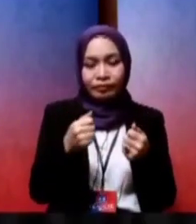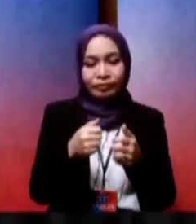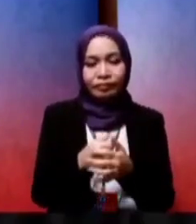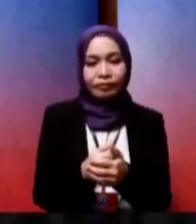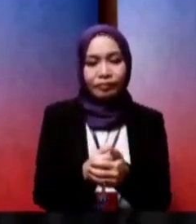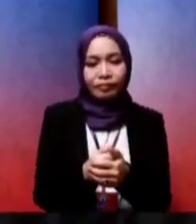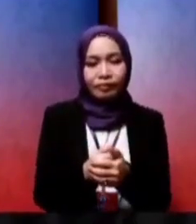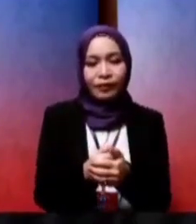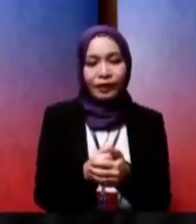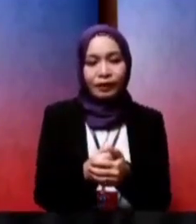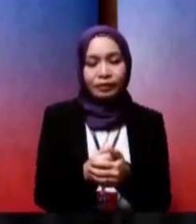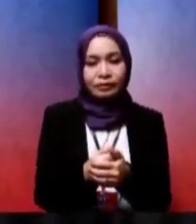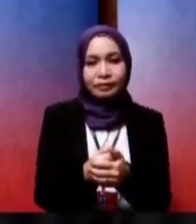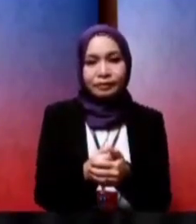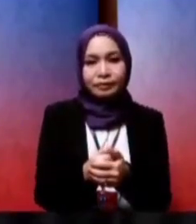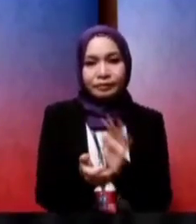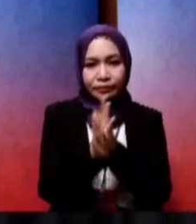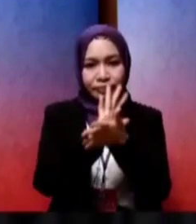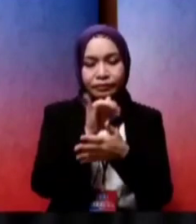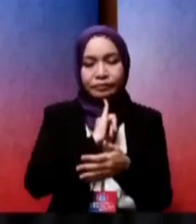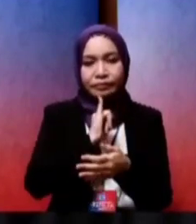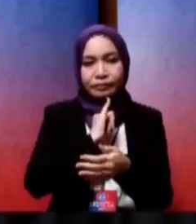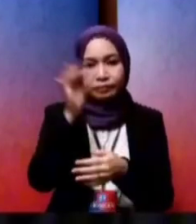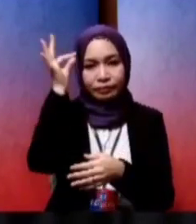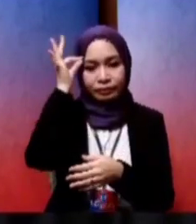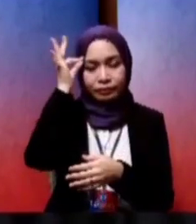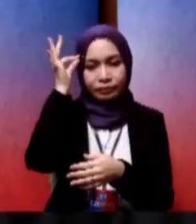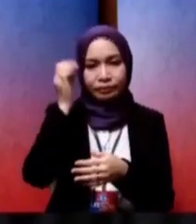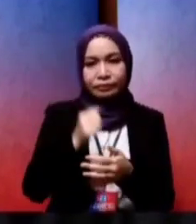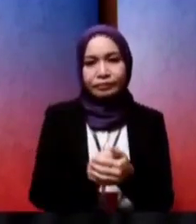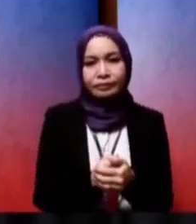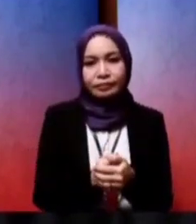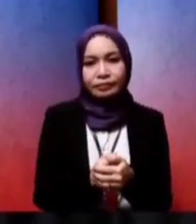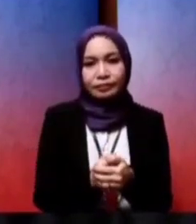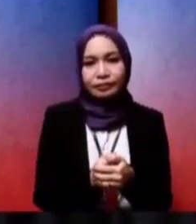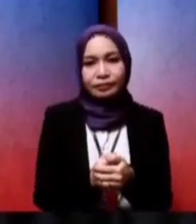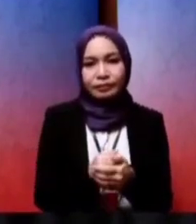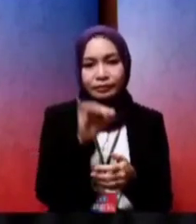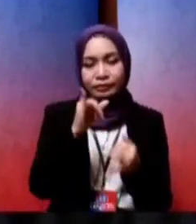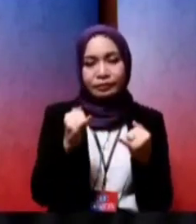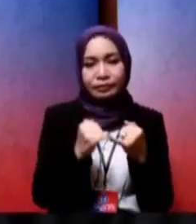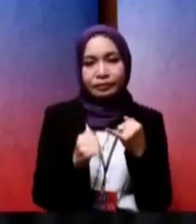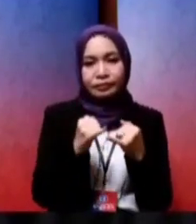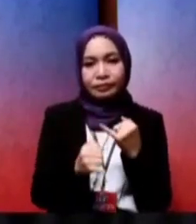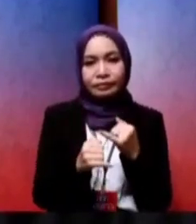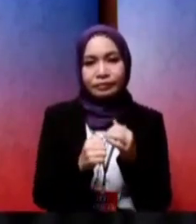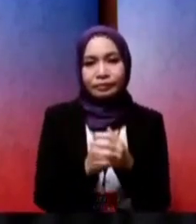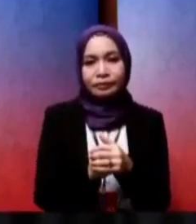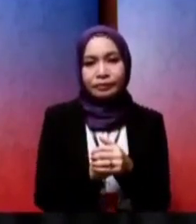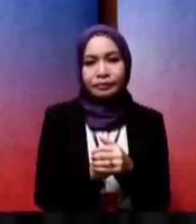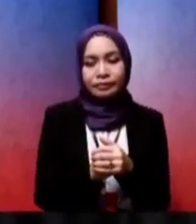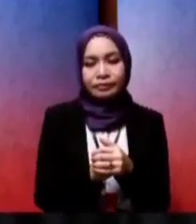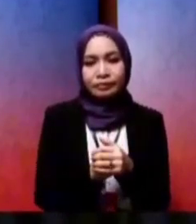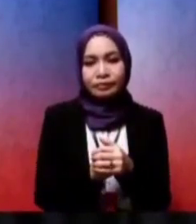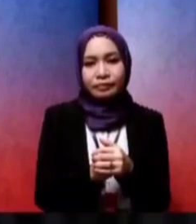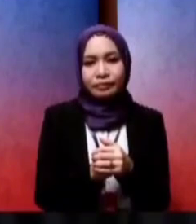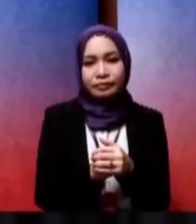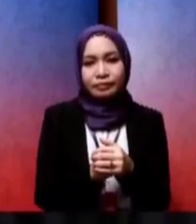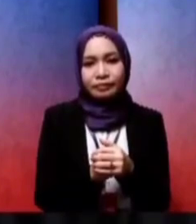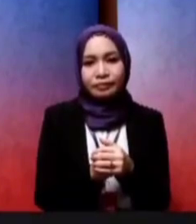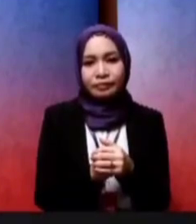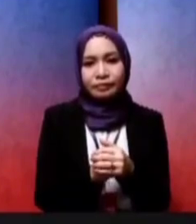Parti jadi saya fikir yang terakhir adalah cadangan daripada perwakilan untuk kita